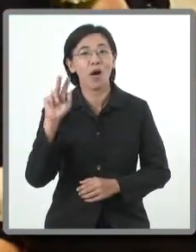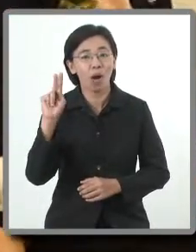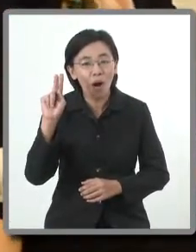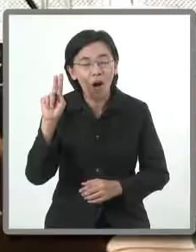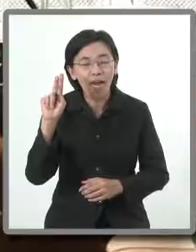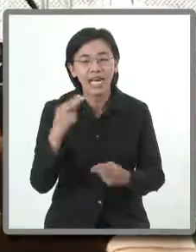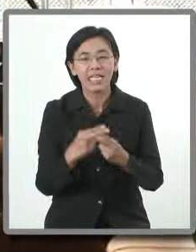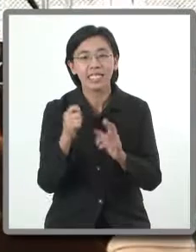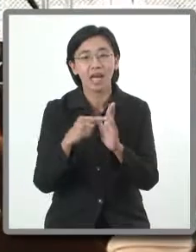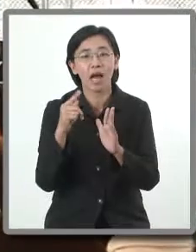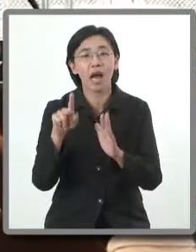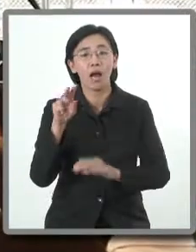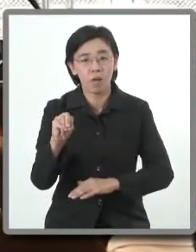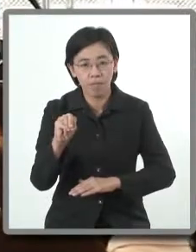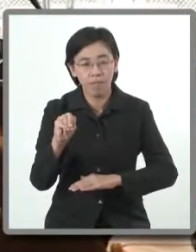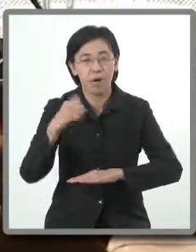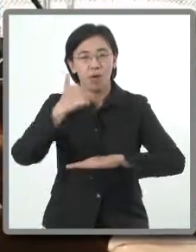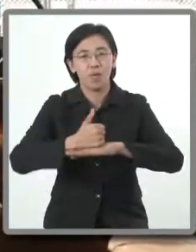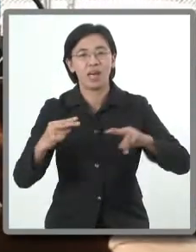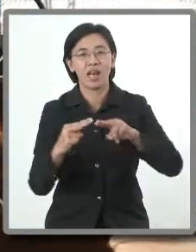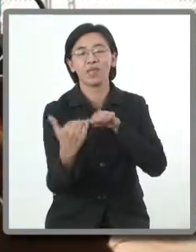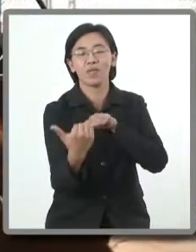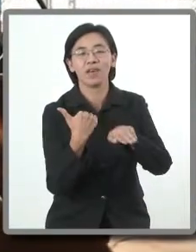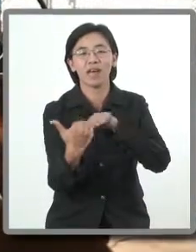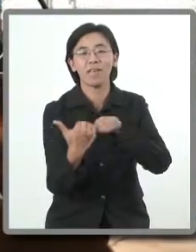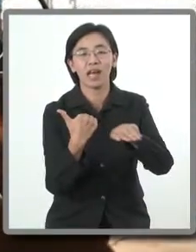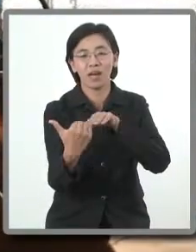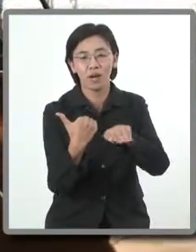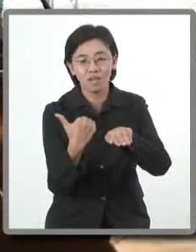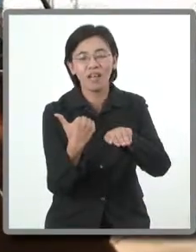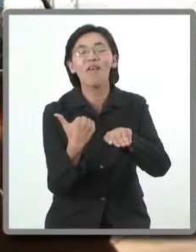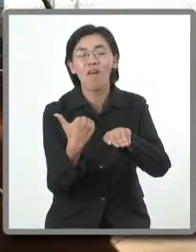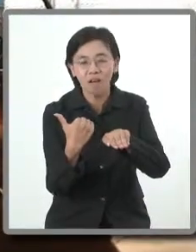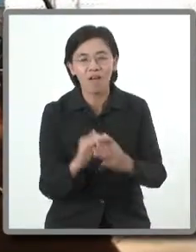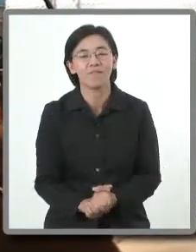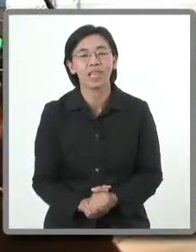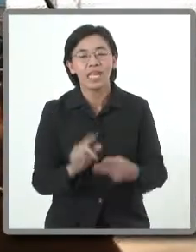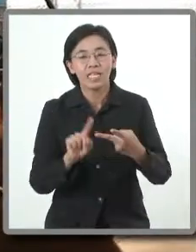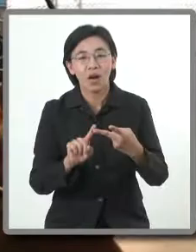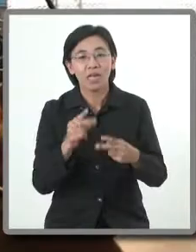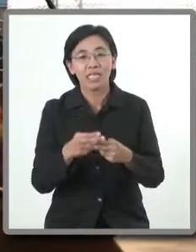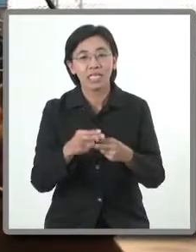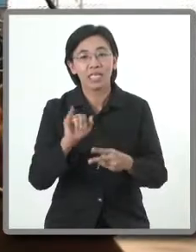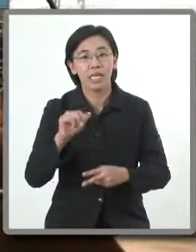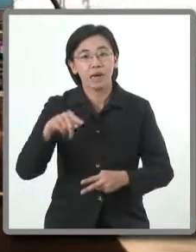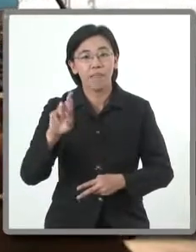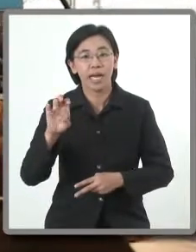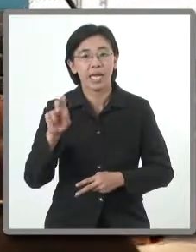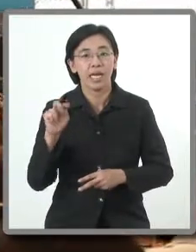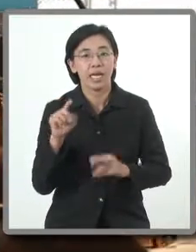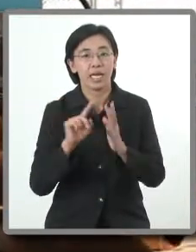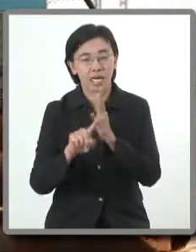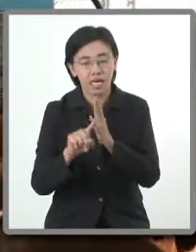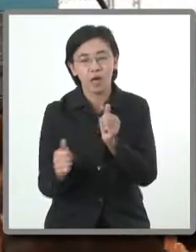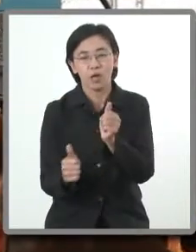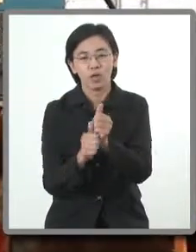ก็มีนายอาคมเติมพิทยาไพศิษฐ์รัฐมนตรีว่าการกระทรวงคมนาคมและนายไพรินทร์ชูโชติถาวรรัฐม